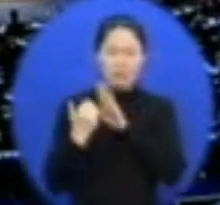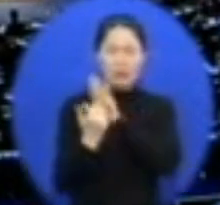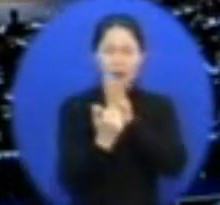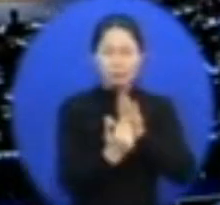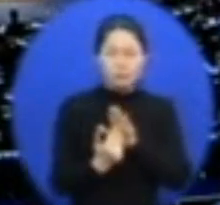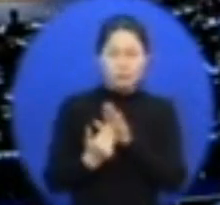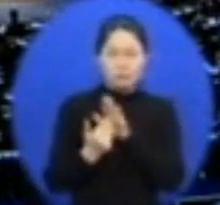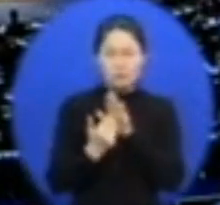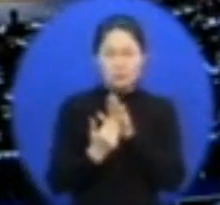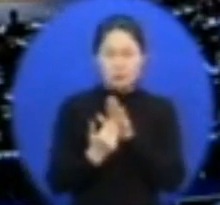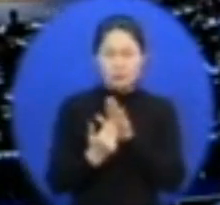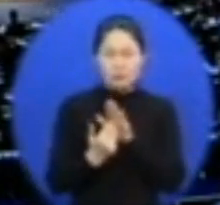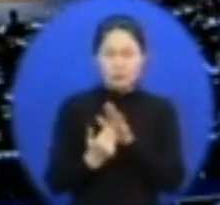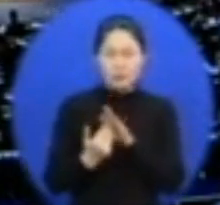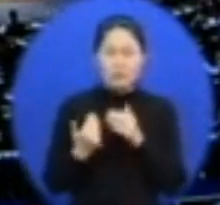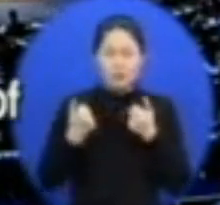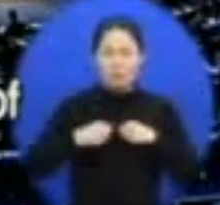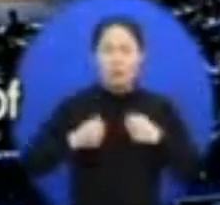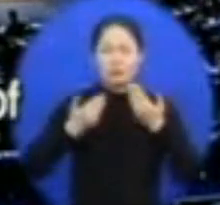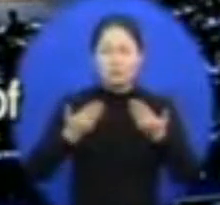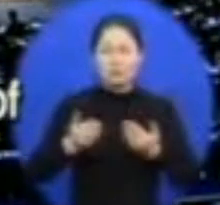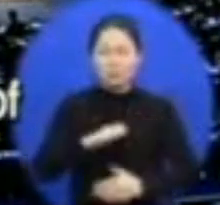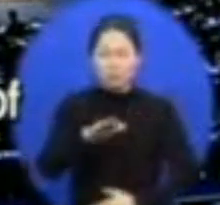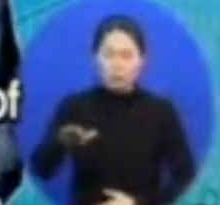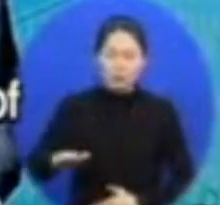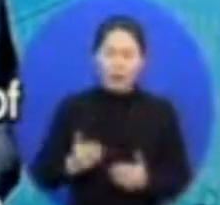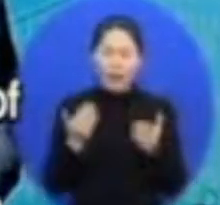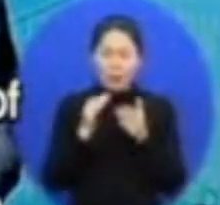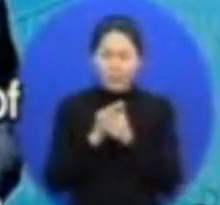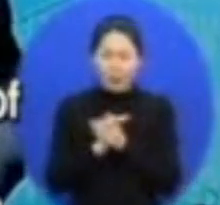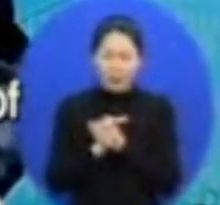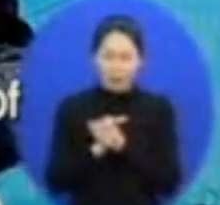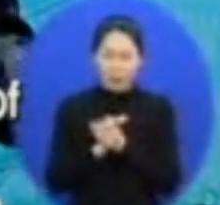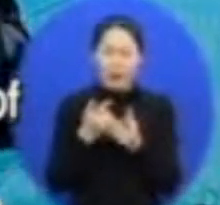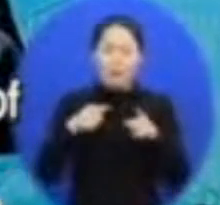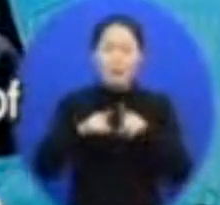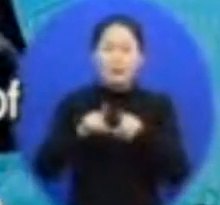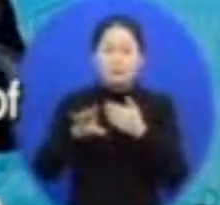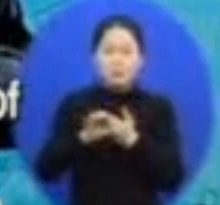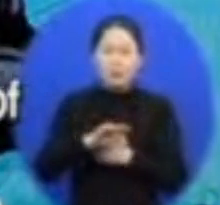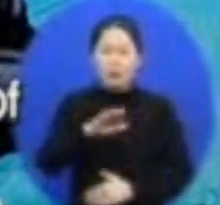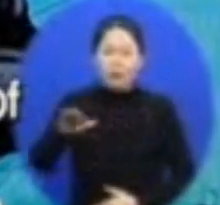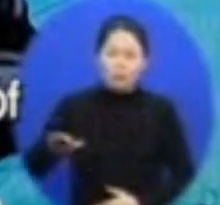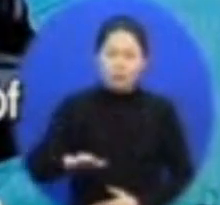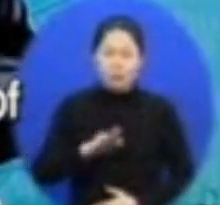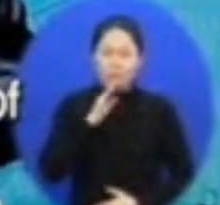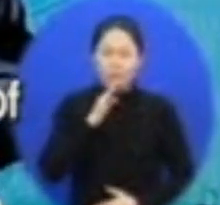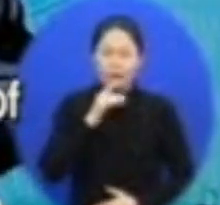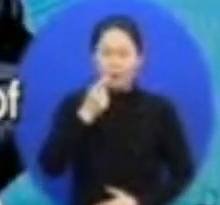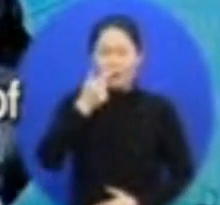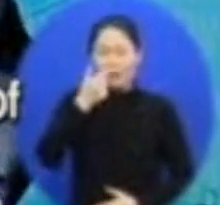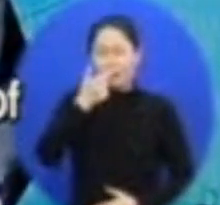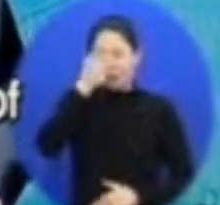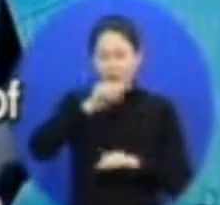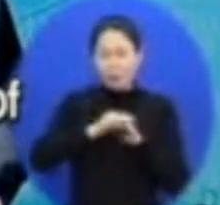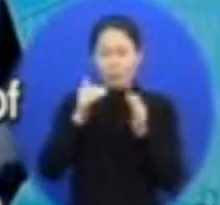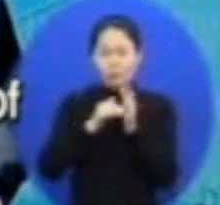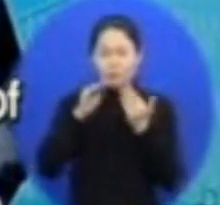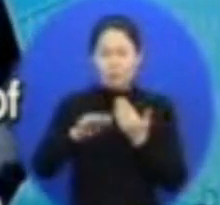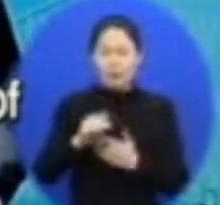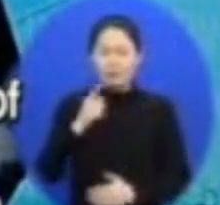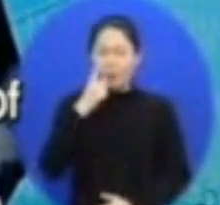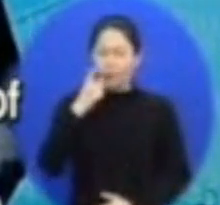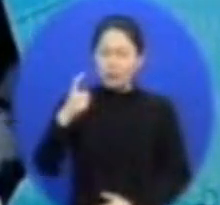말씀에 아멘으로 따라오시면 예배가 끝나면 여러분이 아주 멋있는 전신 갑주를 잘 입으 시계